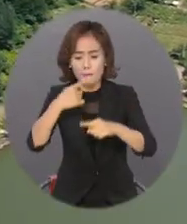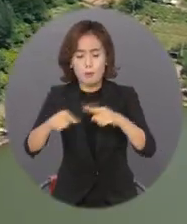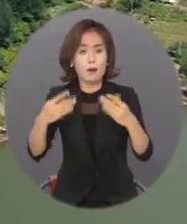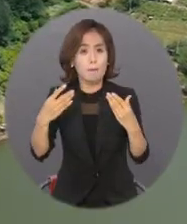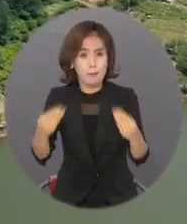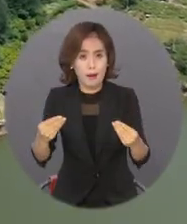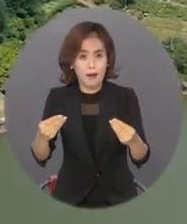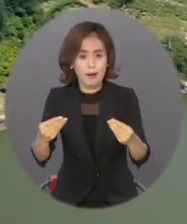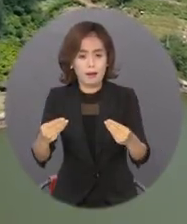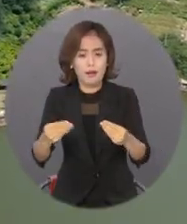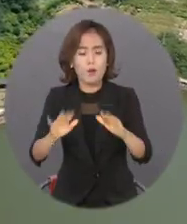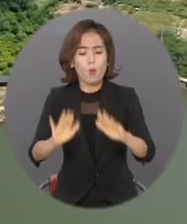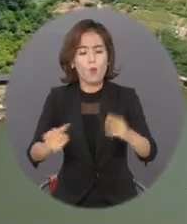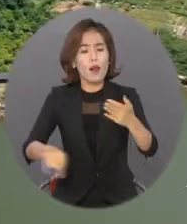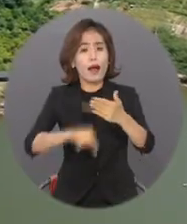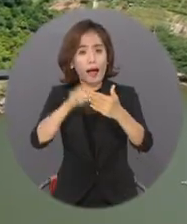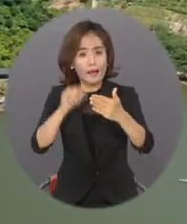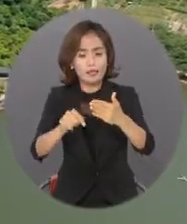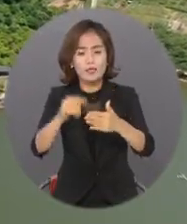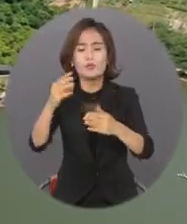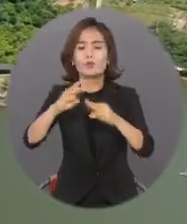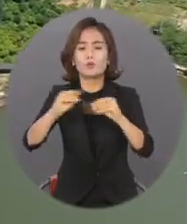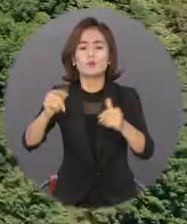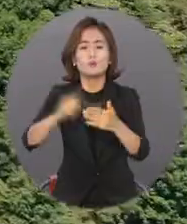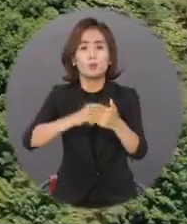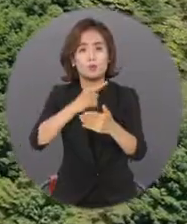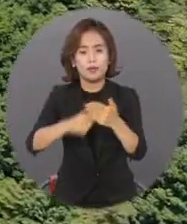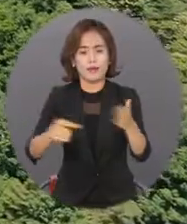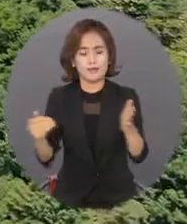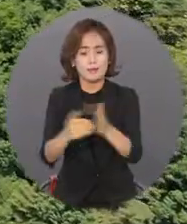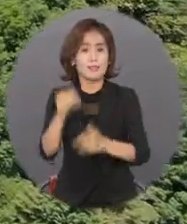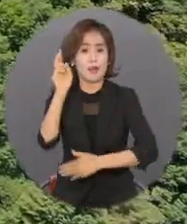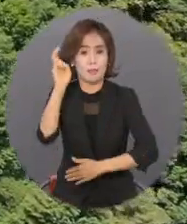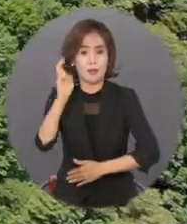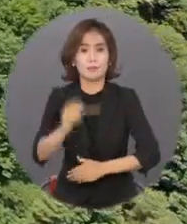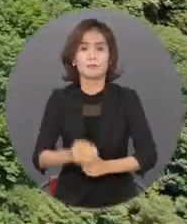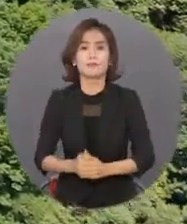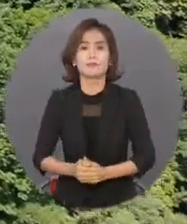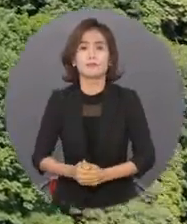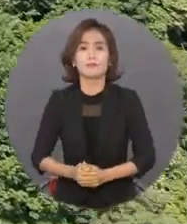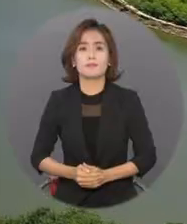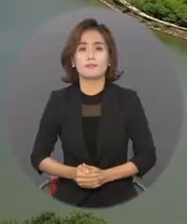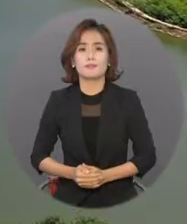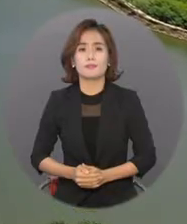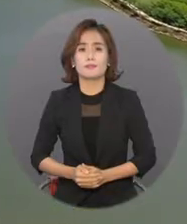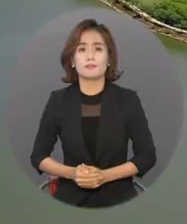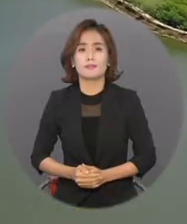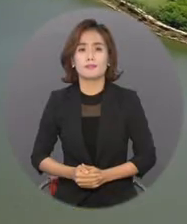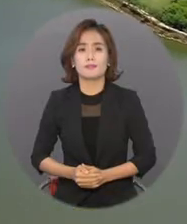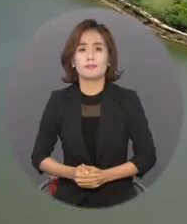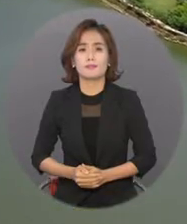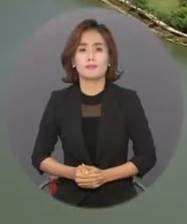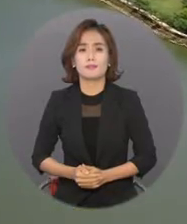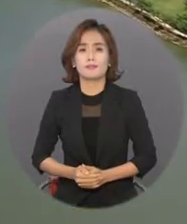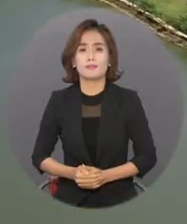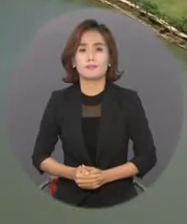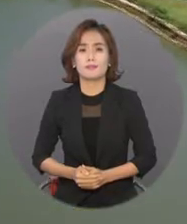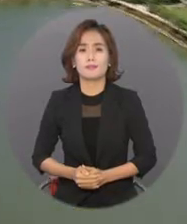완료해 늦어도 연내에 토지 보상 마무리 지역이 나올 것으로 예상되고 있습니다. MBC 뉴스 송정근입니다.